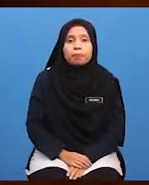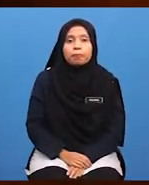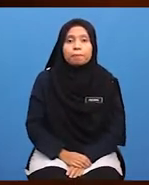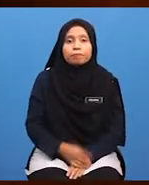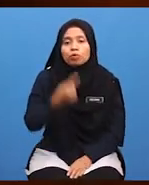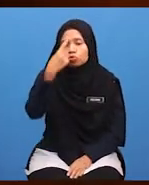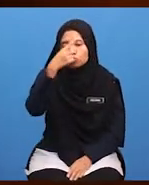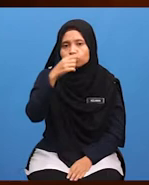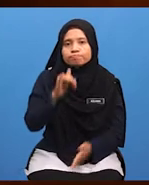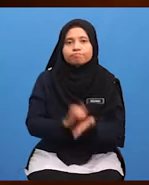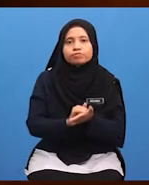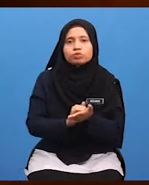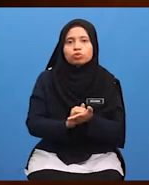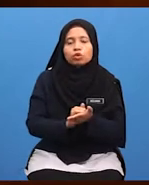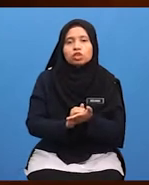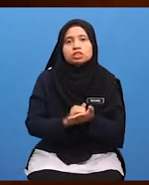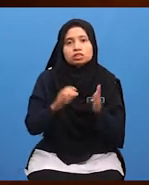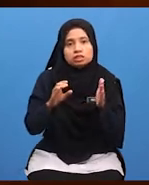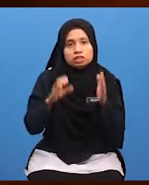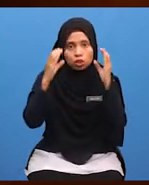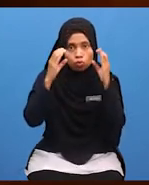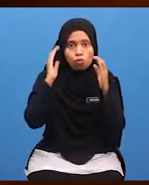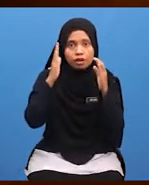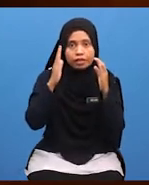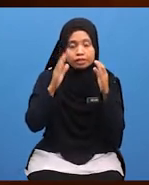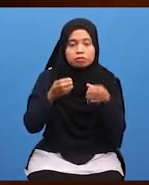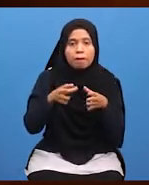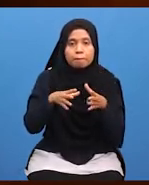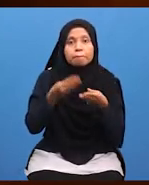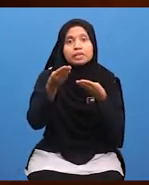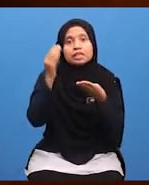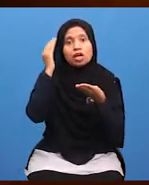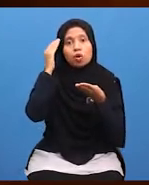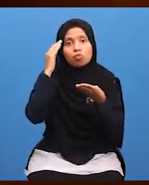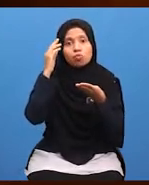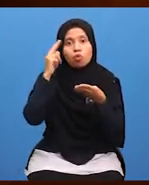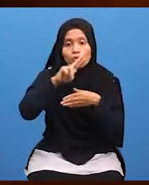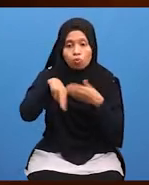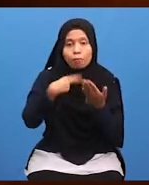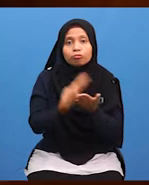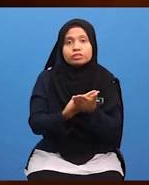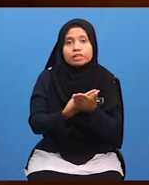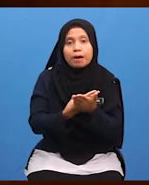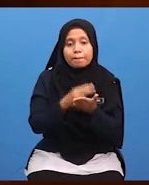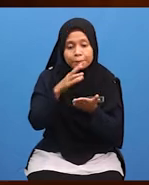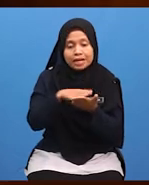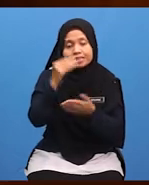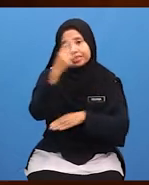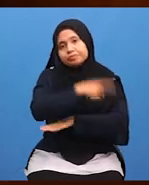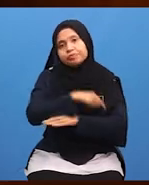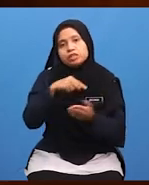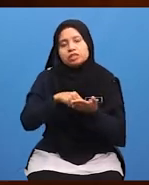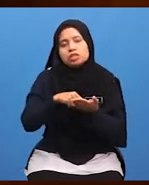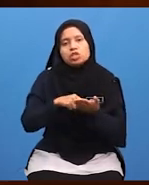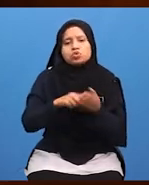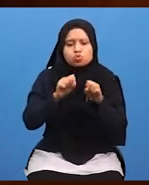Untuk itu, biar cikgu rumuskan tentang hasil pembelajaran kita pada hari ini agar para pelajar dapat mengingati semula apa